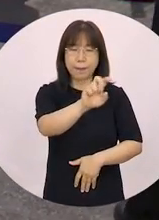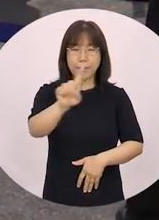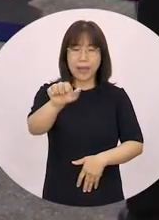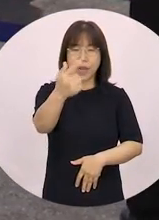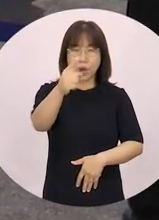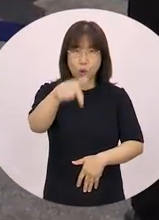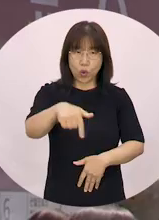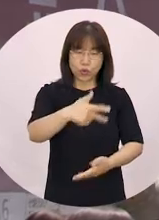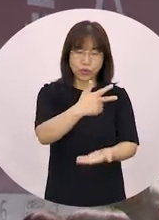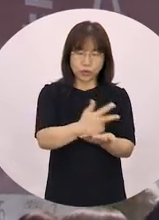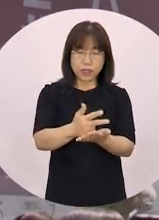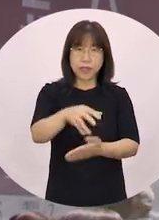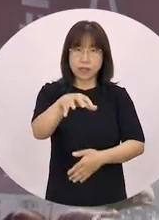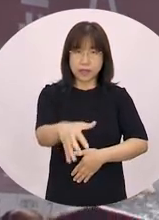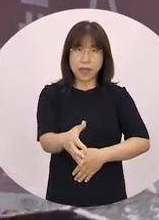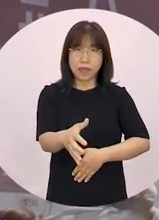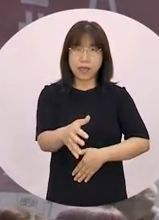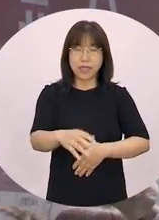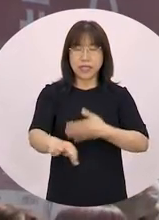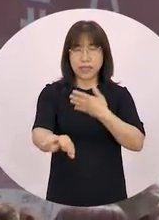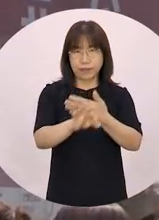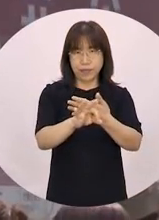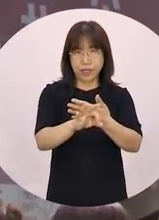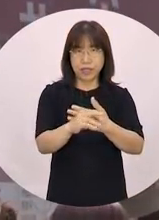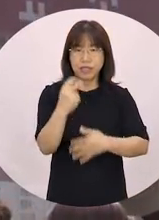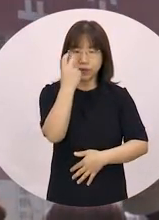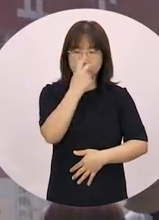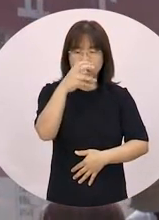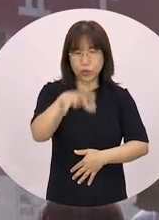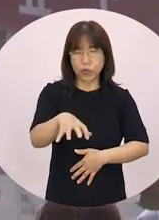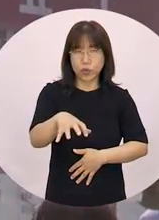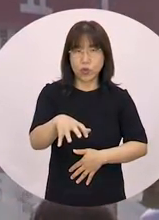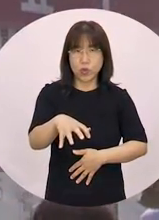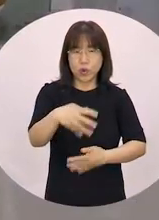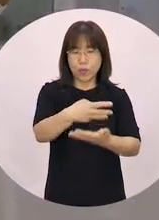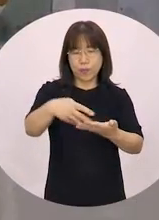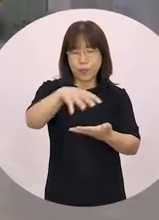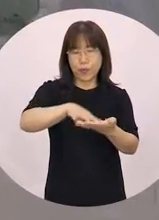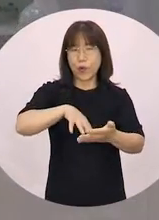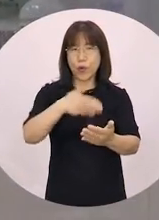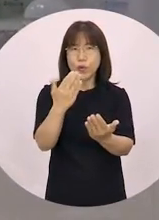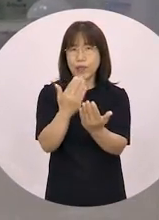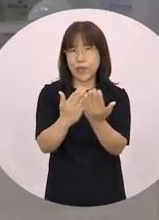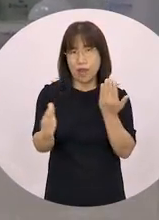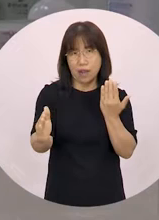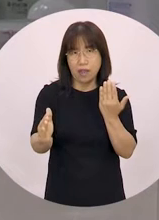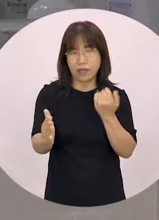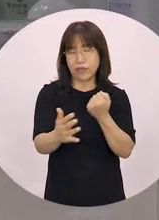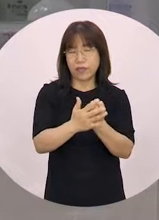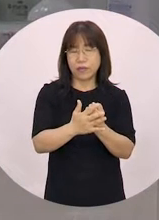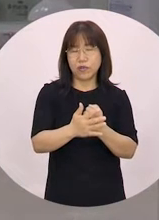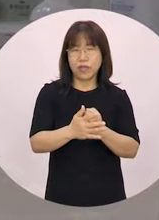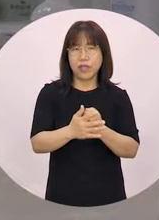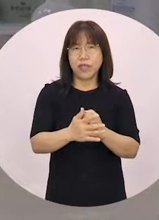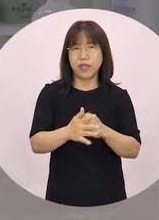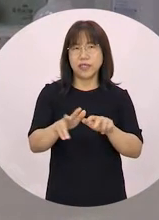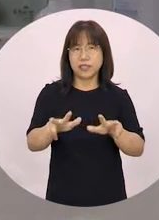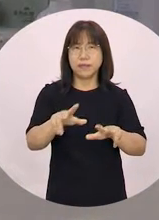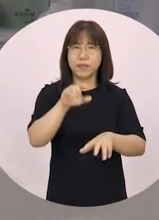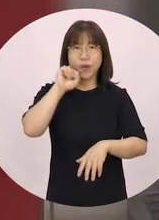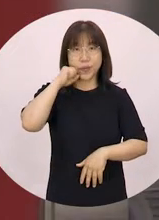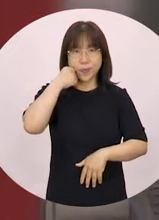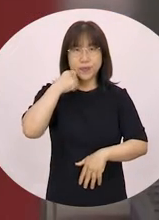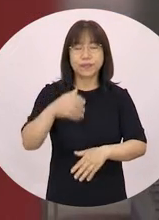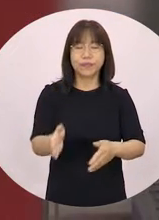선별진료소에서만 운영되며 마곡 8구역 공영주차장의 임시선별검사소에서는 문진표 양식이 달라 현재는